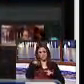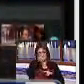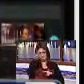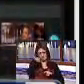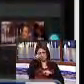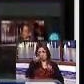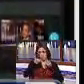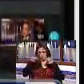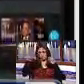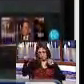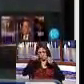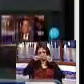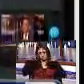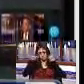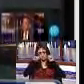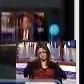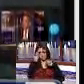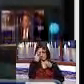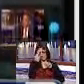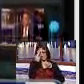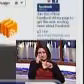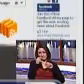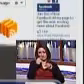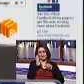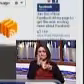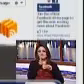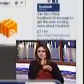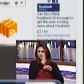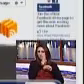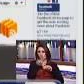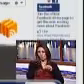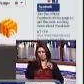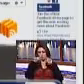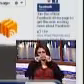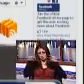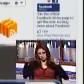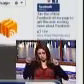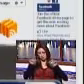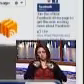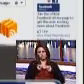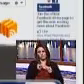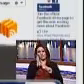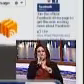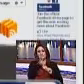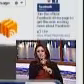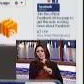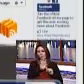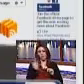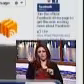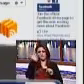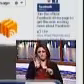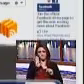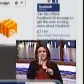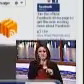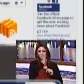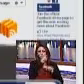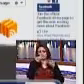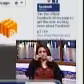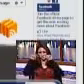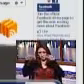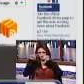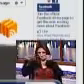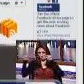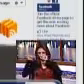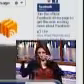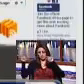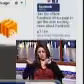هنحطه لحضراتكم دلوقتي يبقى عندنا والفيسبوك بتاعنا موجود دلوقتي ايضا على الشاشه يعني احنا الهاكرز